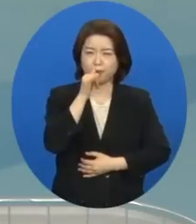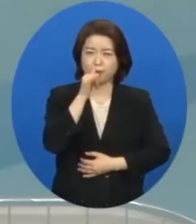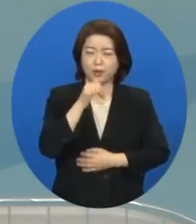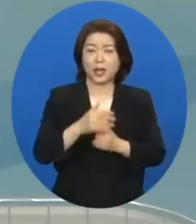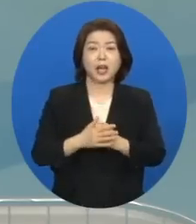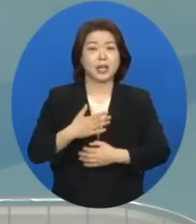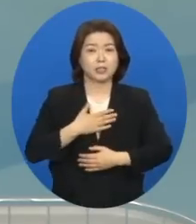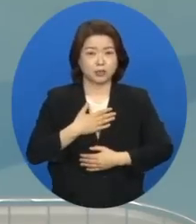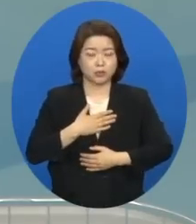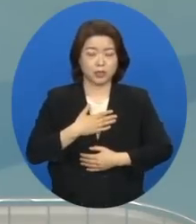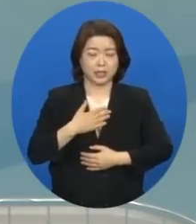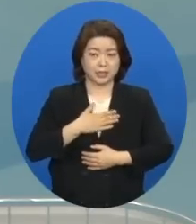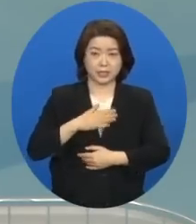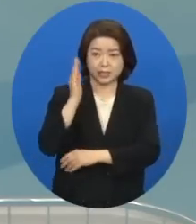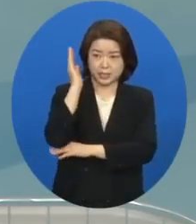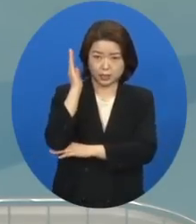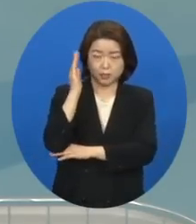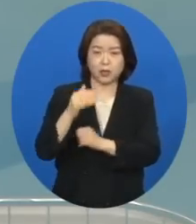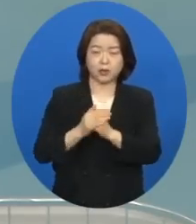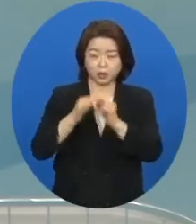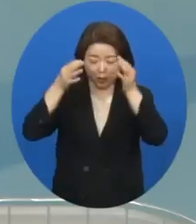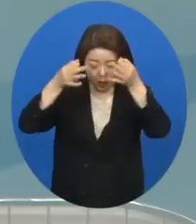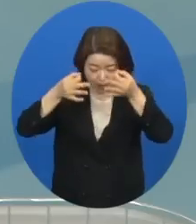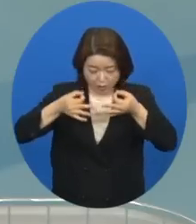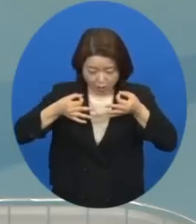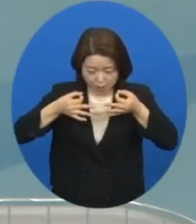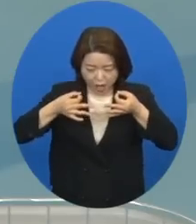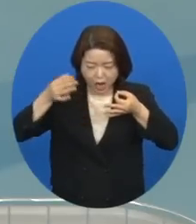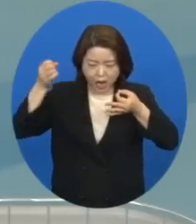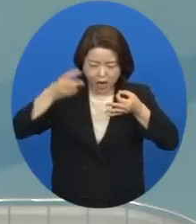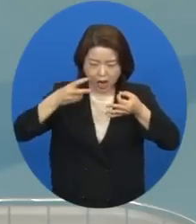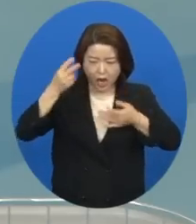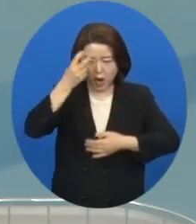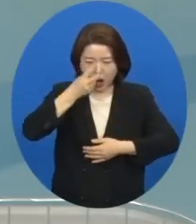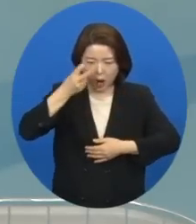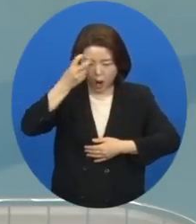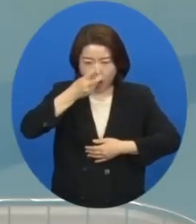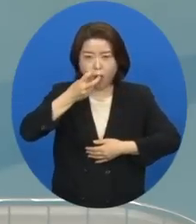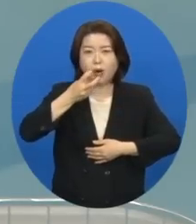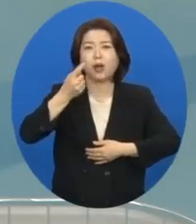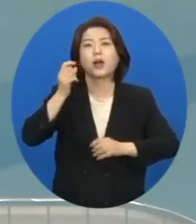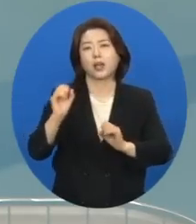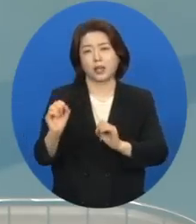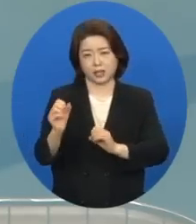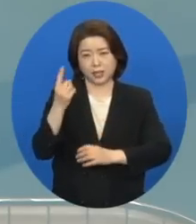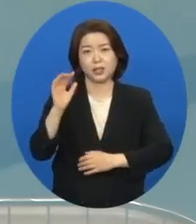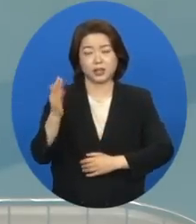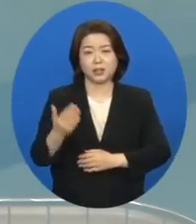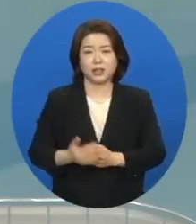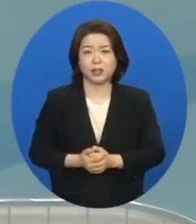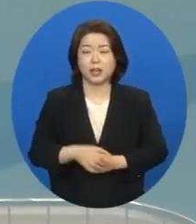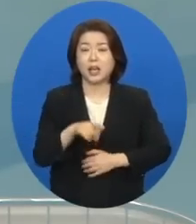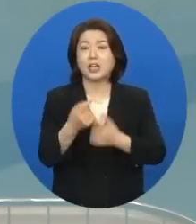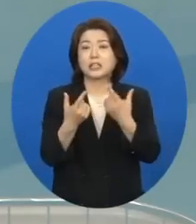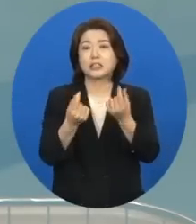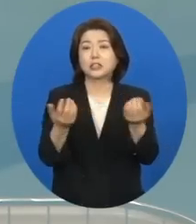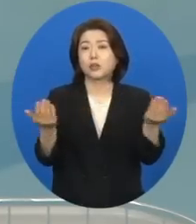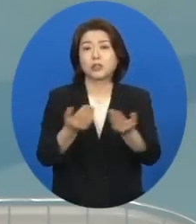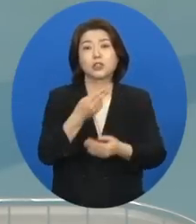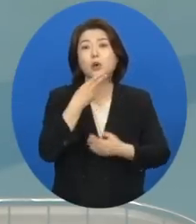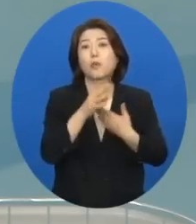또 저와 제 설교를 한번 정말 철저히 한번 돌아보는 계기도 되기도 했습니다. 그런 일이